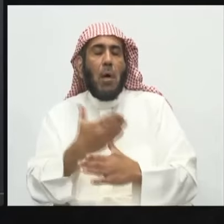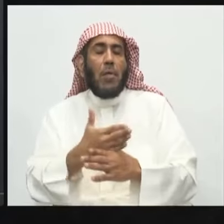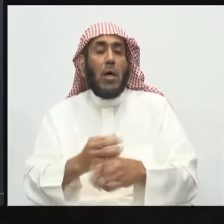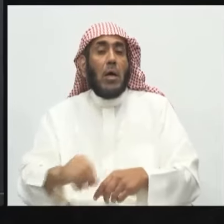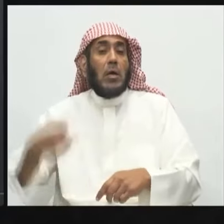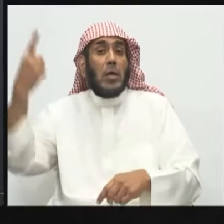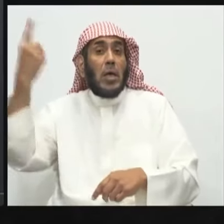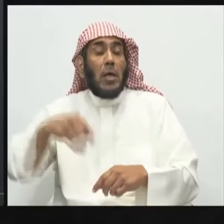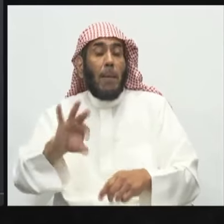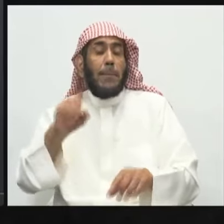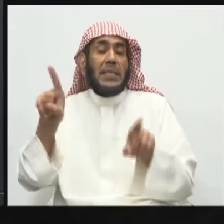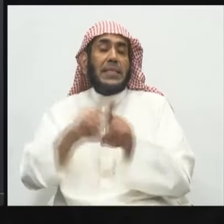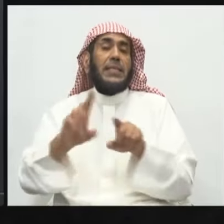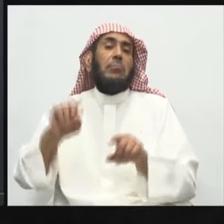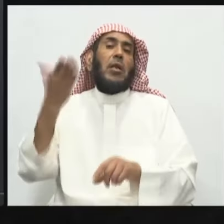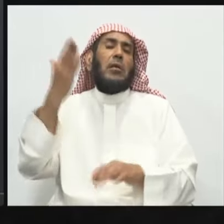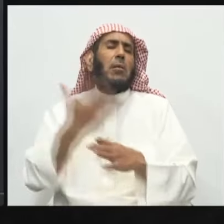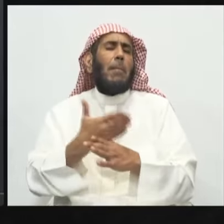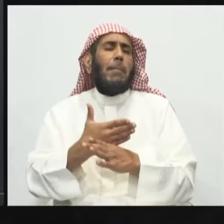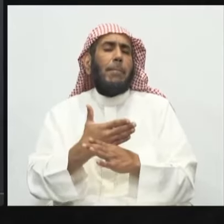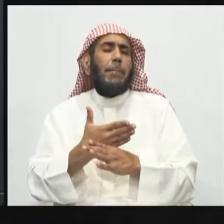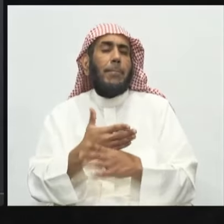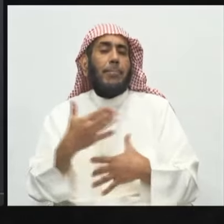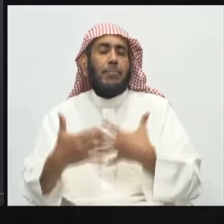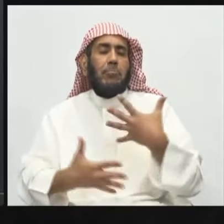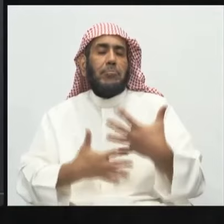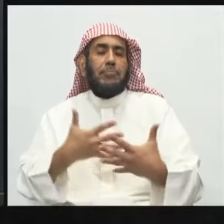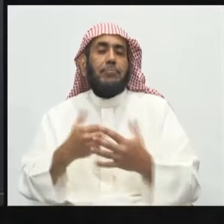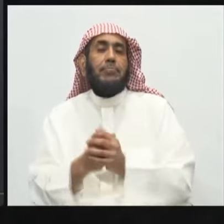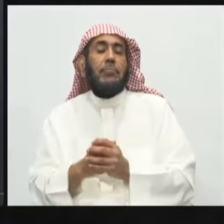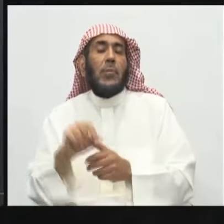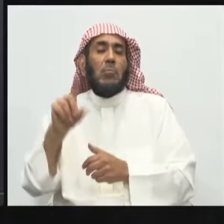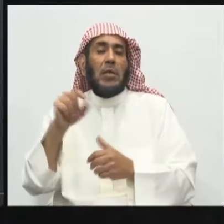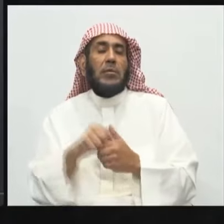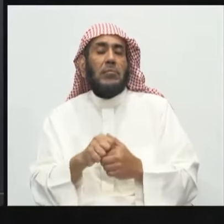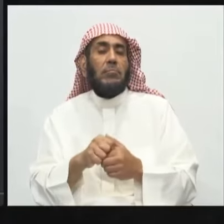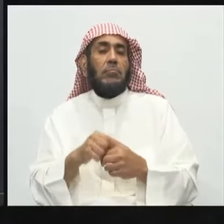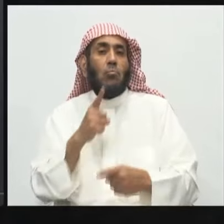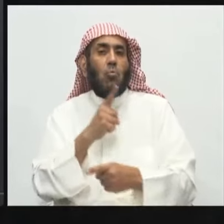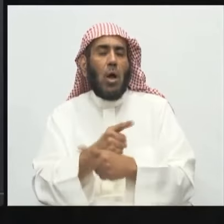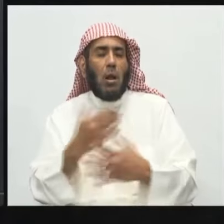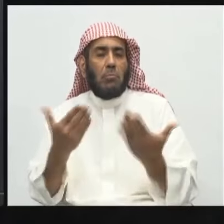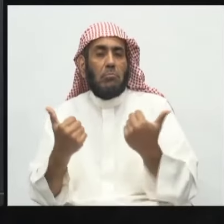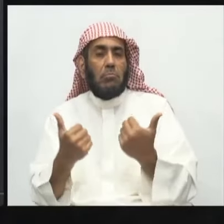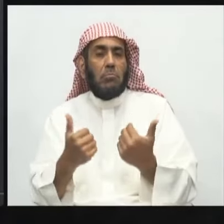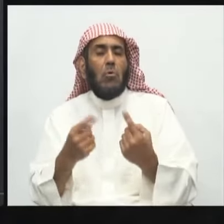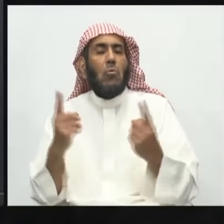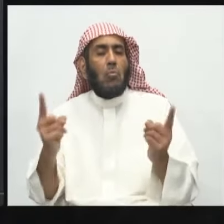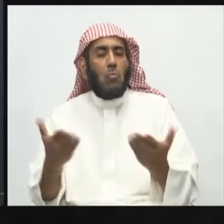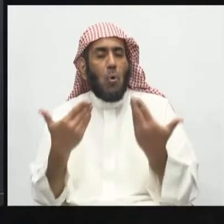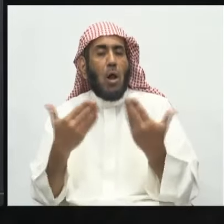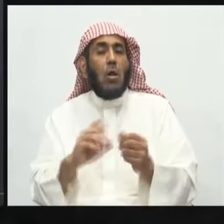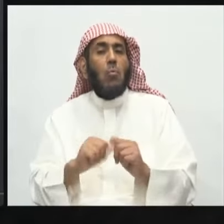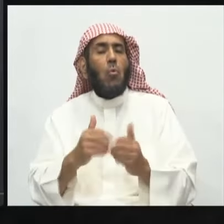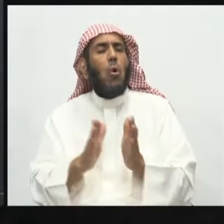السحر من الشرك بالله تعالى ممتاز لا باس اريدكم